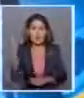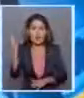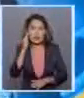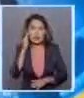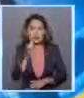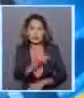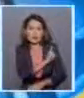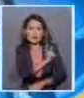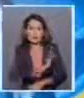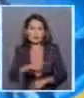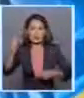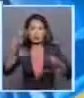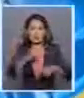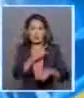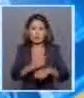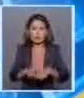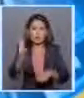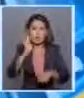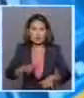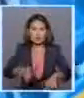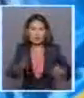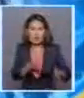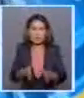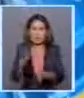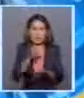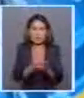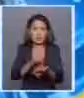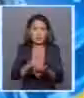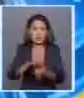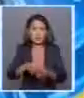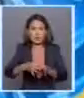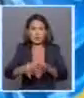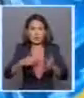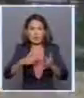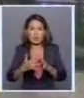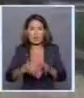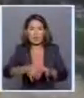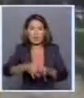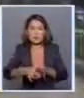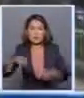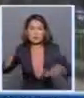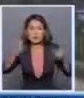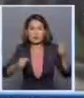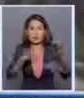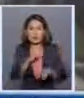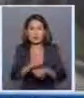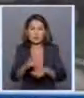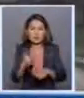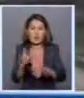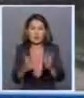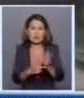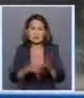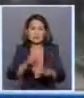Қытайдағы төпелеп жауған нөсер жауын тасқынға ұласып, күре жолдарды бұзды. Хунань провинциясының кейбір аймақтарында жаңбыр 8 сағат бойы құйып